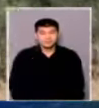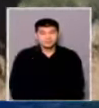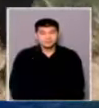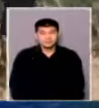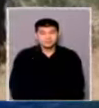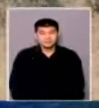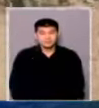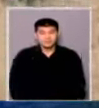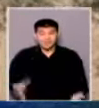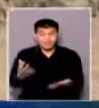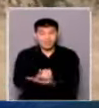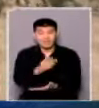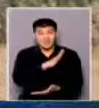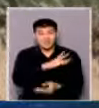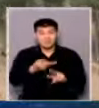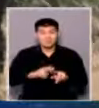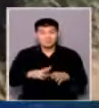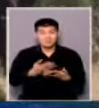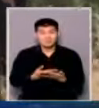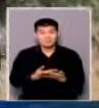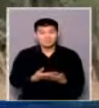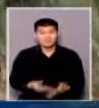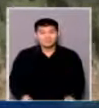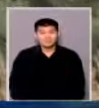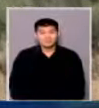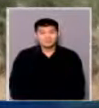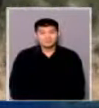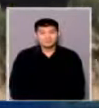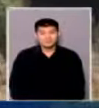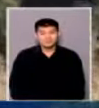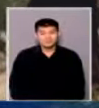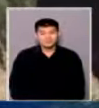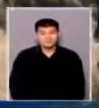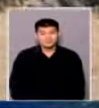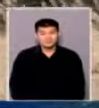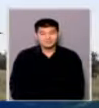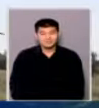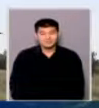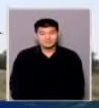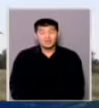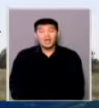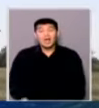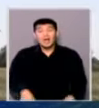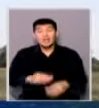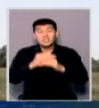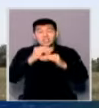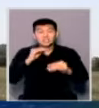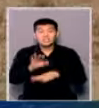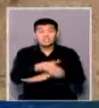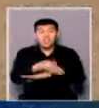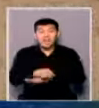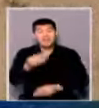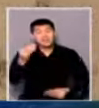Тұрды ғой. Сәтті шықты операциямыз. Әрші, молодец. Ен далада еріксіз